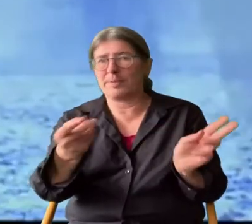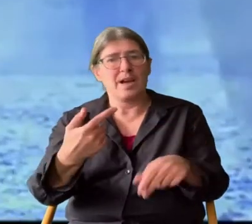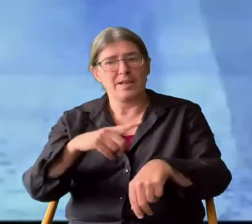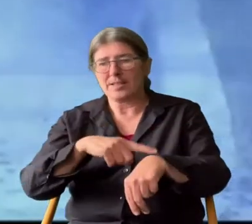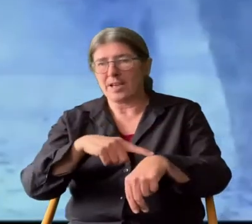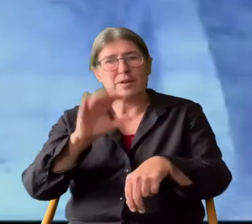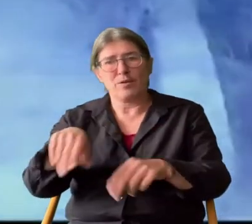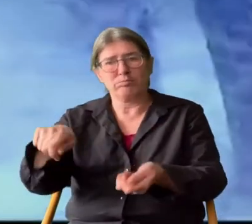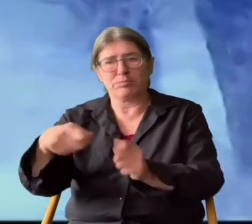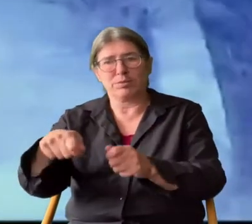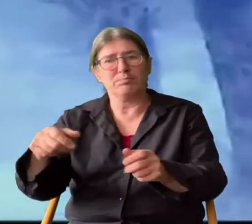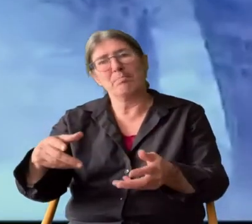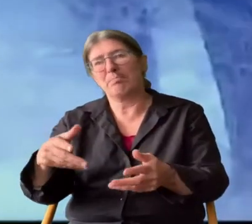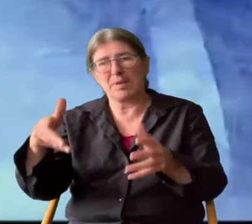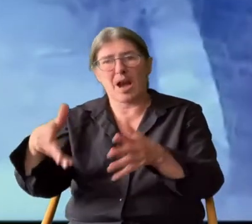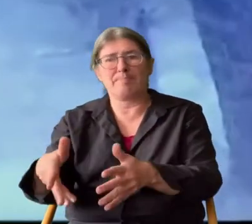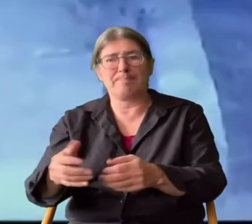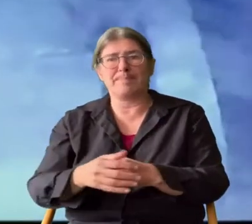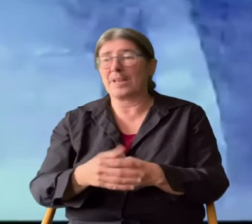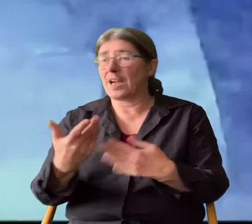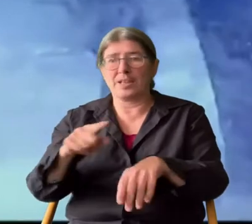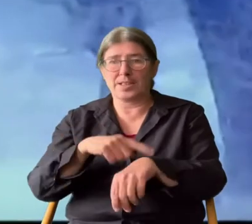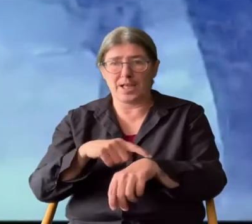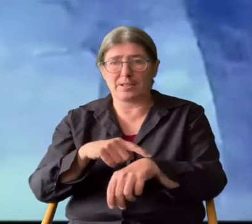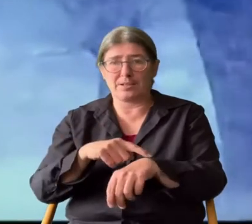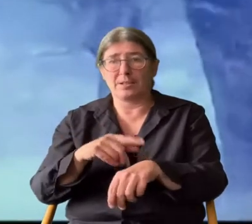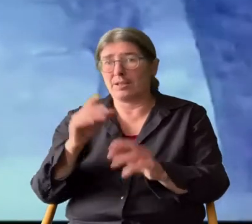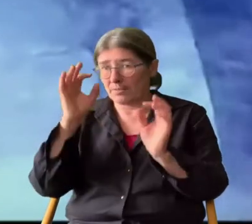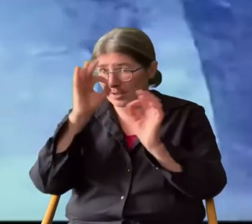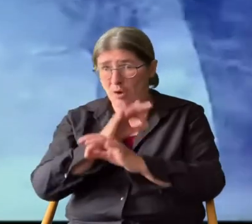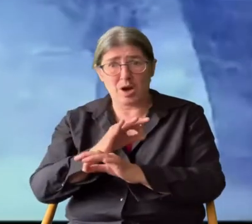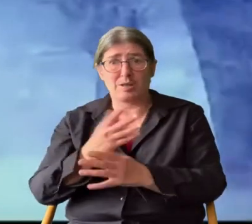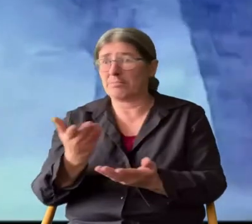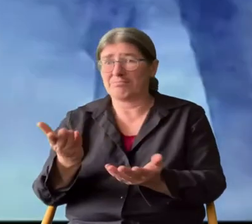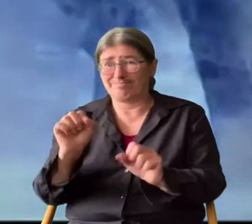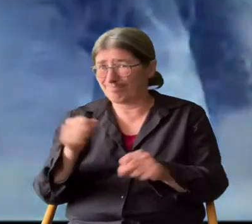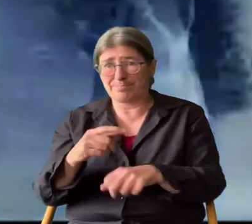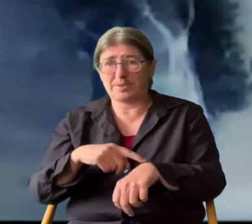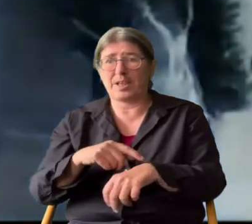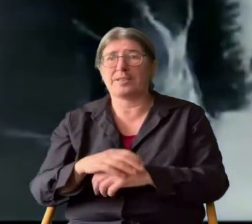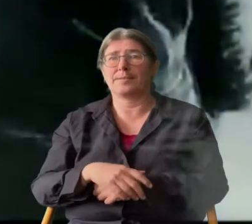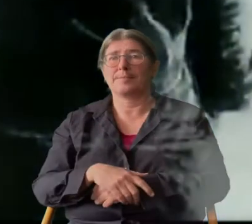Keine Zeit für ein Begräbnis. Keine Zeit zu trauern.